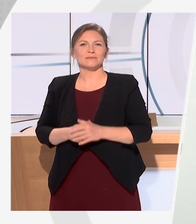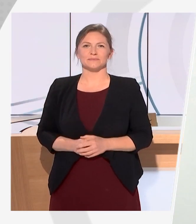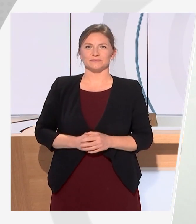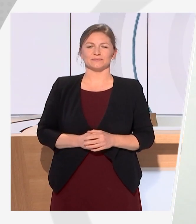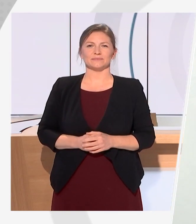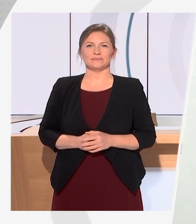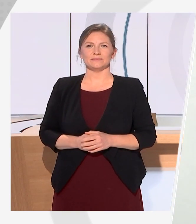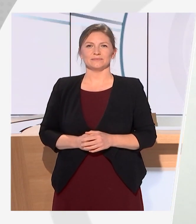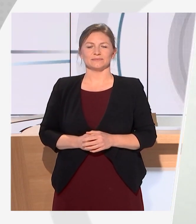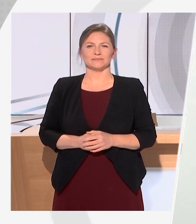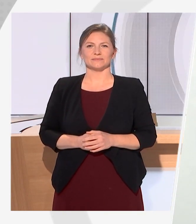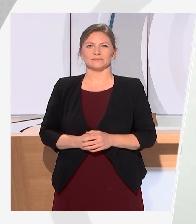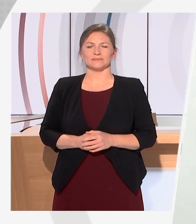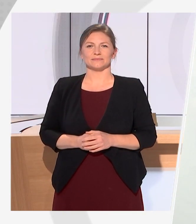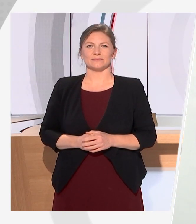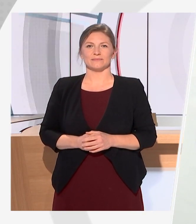Délicieux.